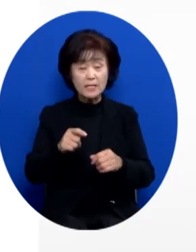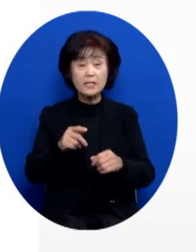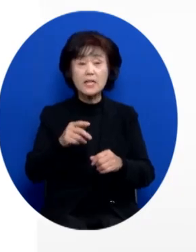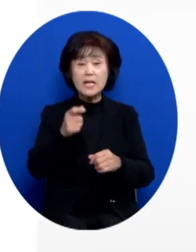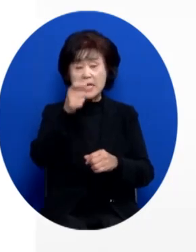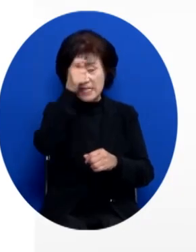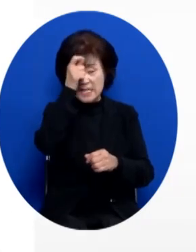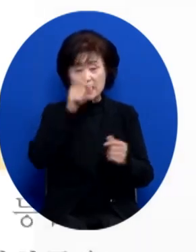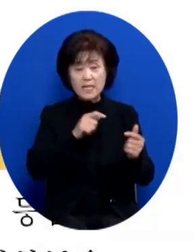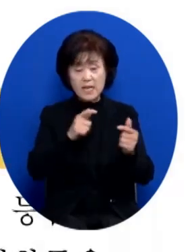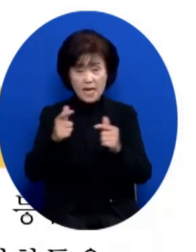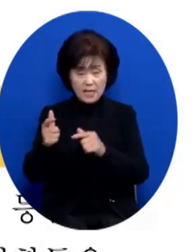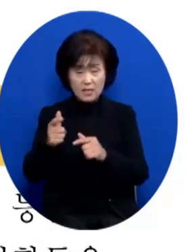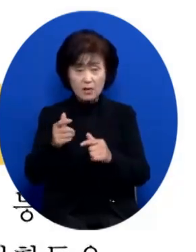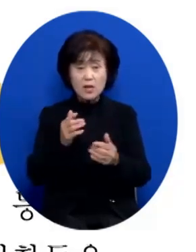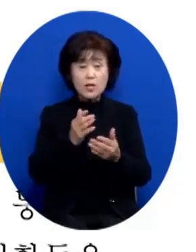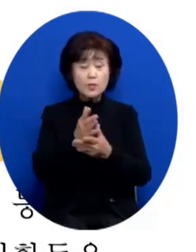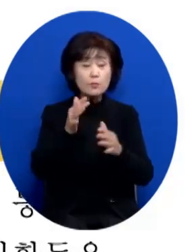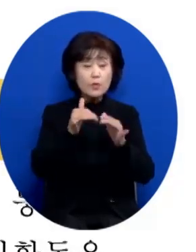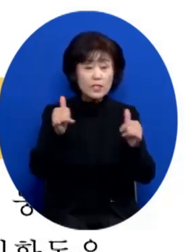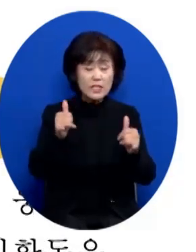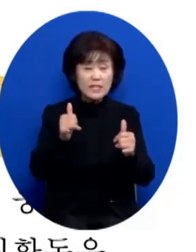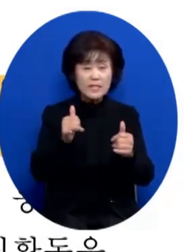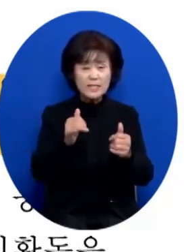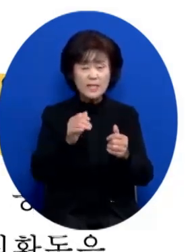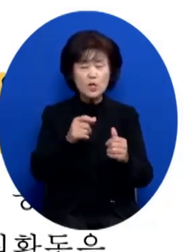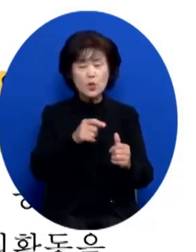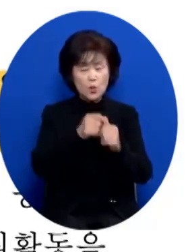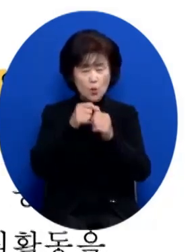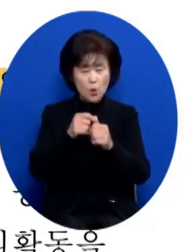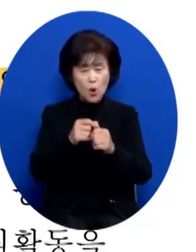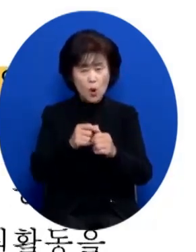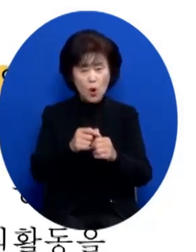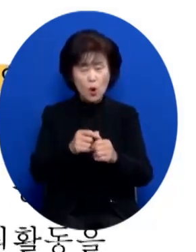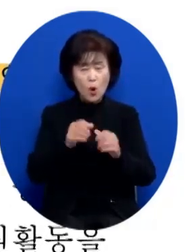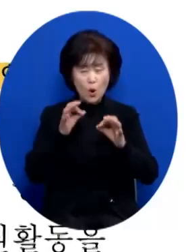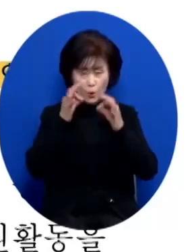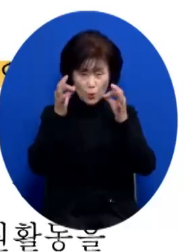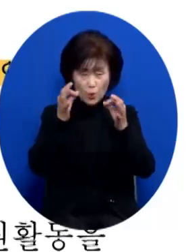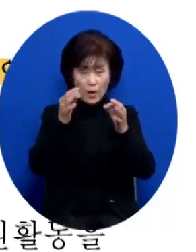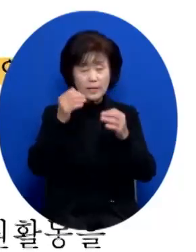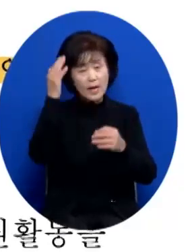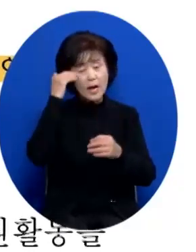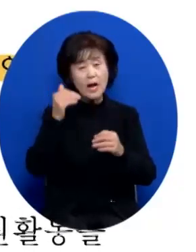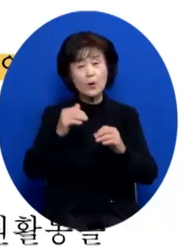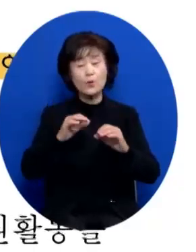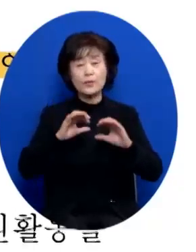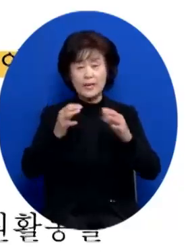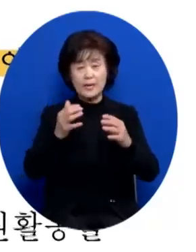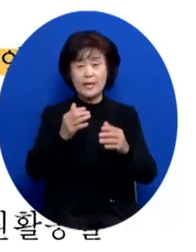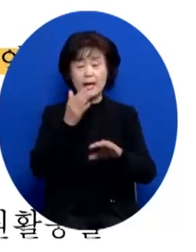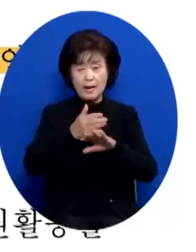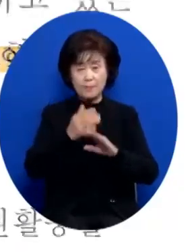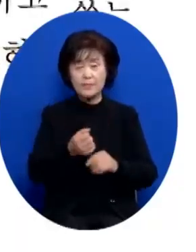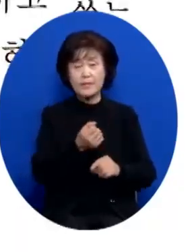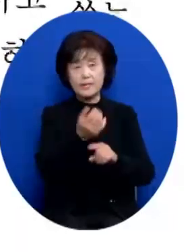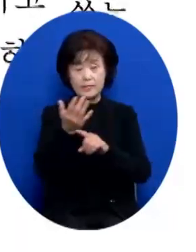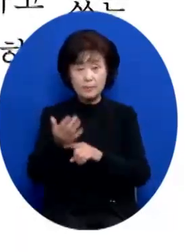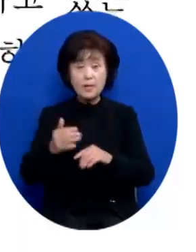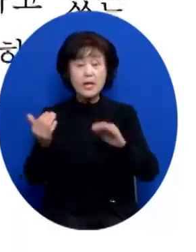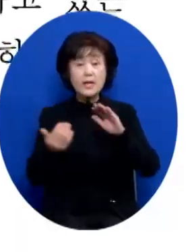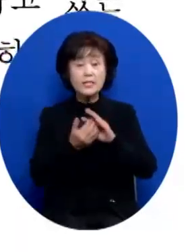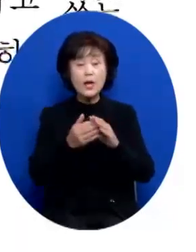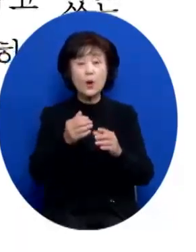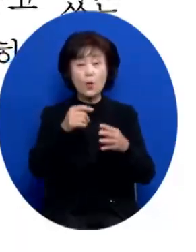각지에서 전문적인 인도주의 활동을 펼쳐온 대한민국 해외 긴급구호대에 감사를 표하면서 최상급 등급을 취득한